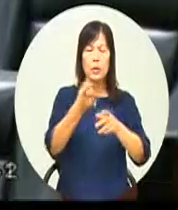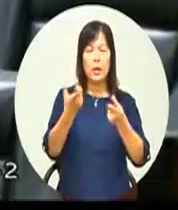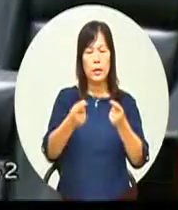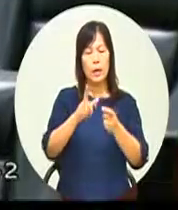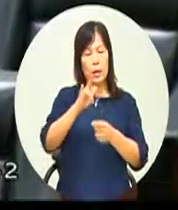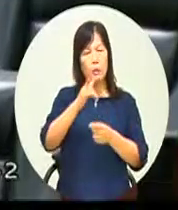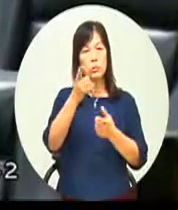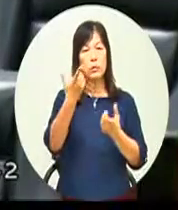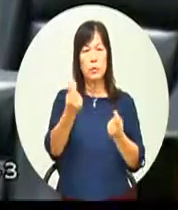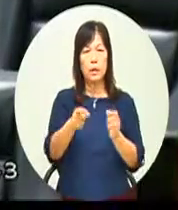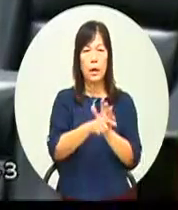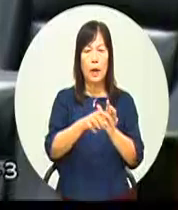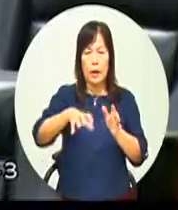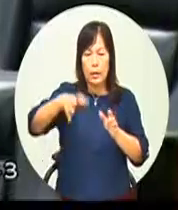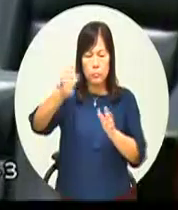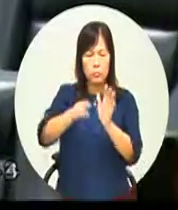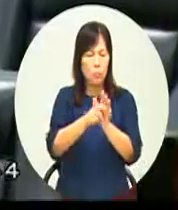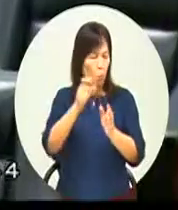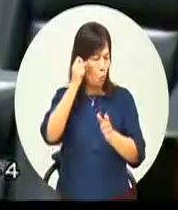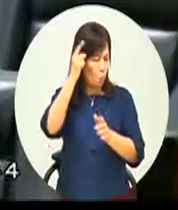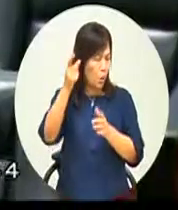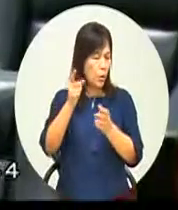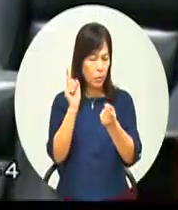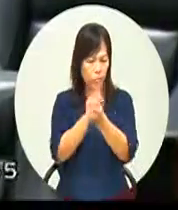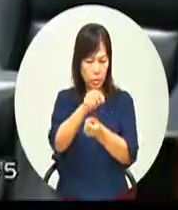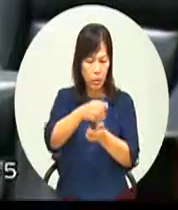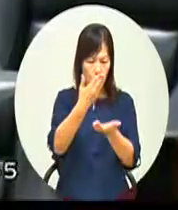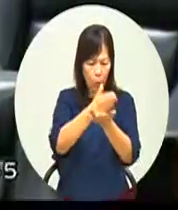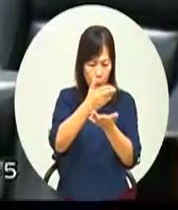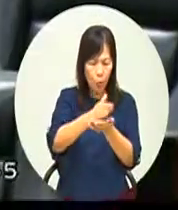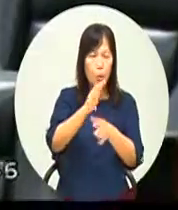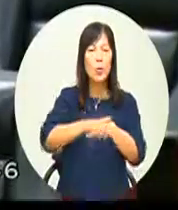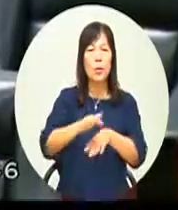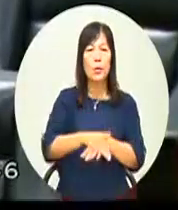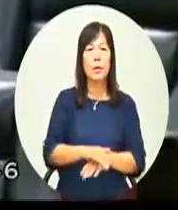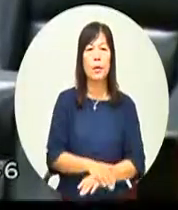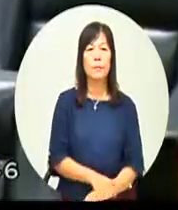我相信局长有更高的智慧去解决跟面对这个问题。那